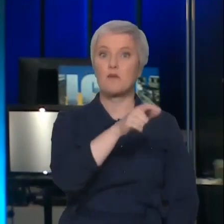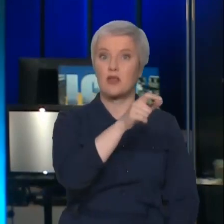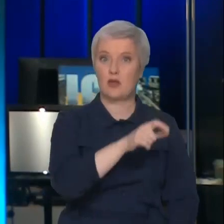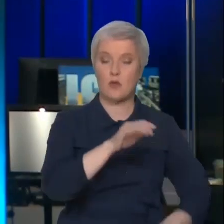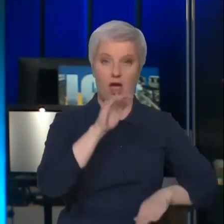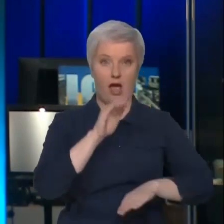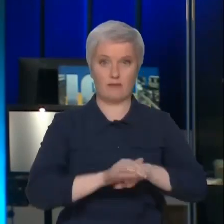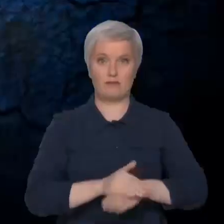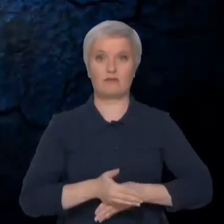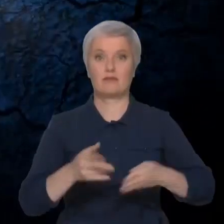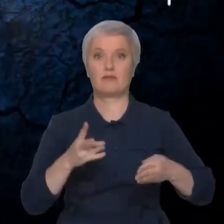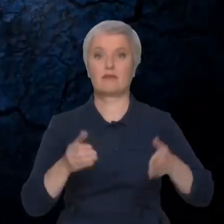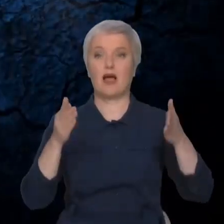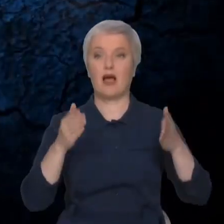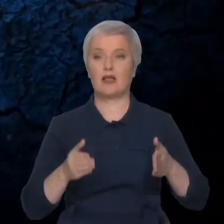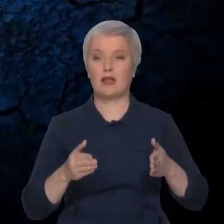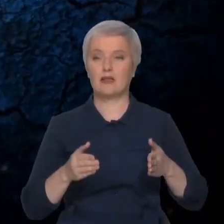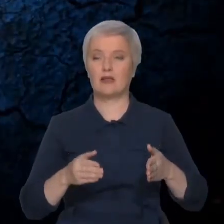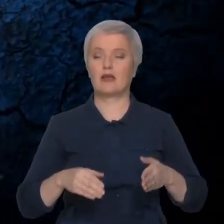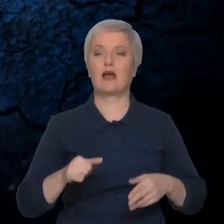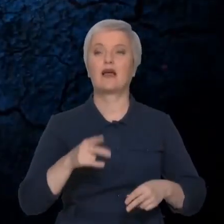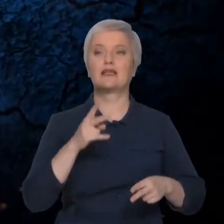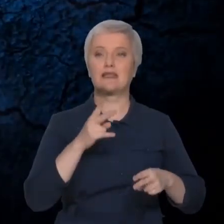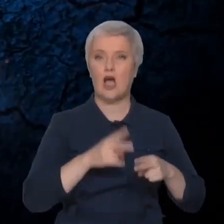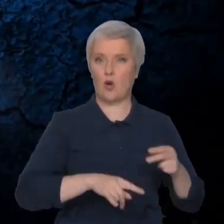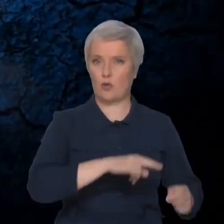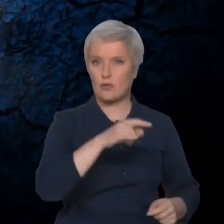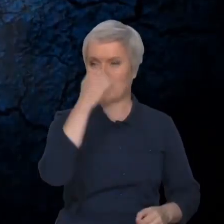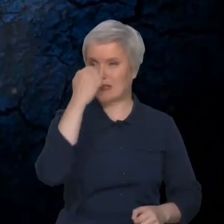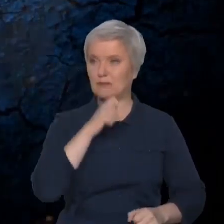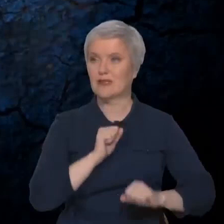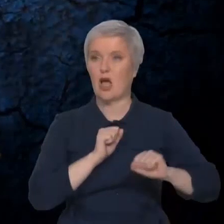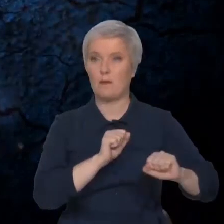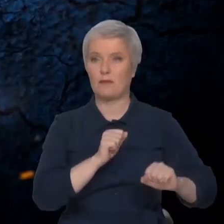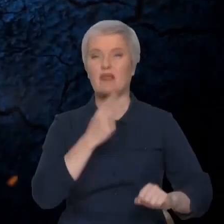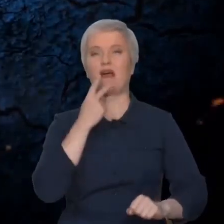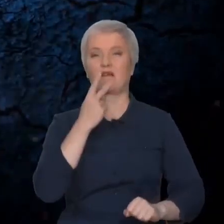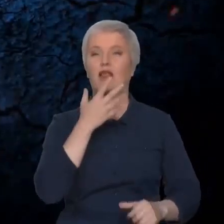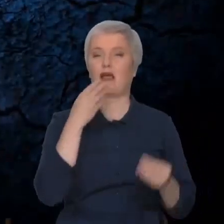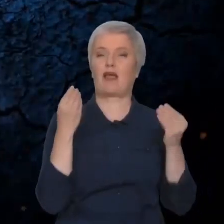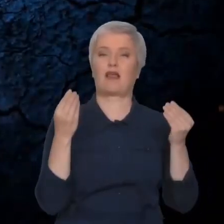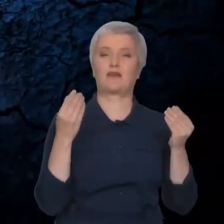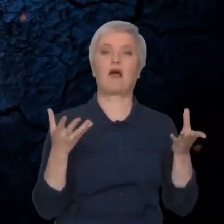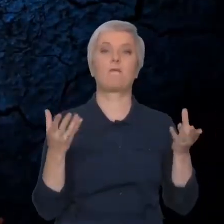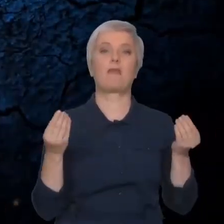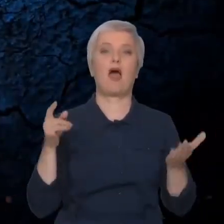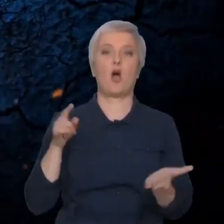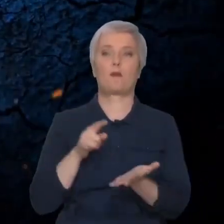Гаюн». Група закінчила. Спасибо за прикриття. Понял, наблюдали. Красиво. М'якої